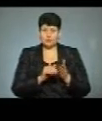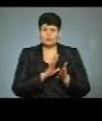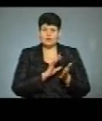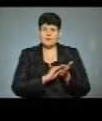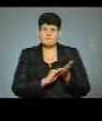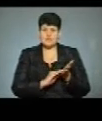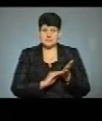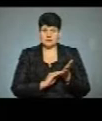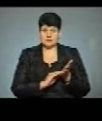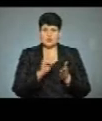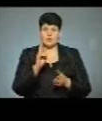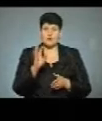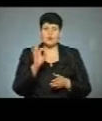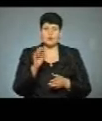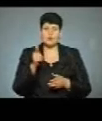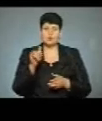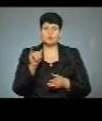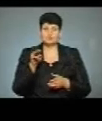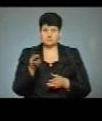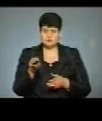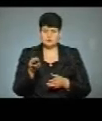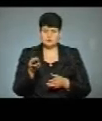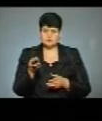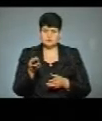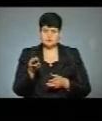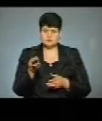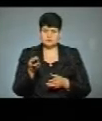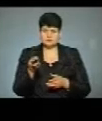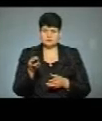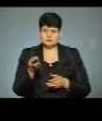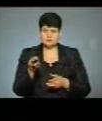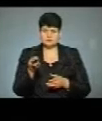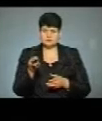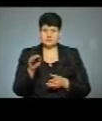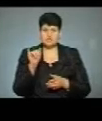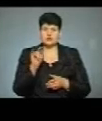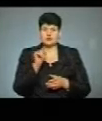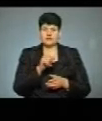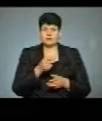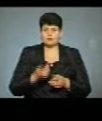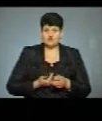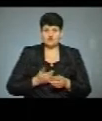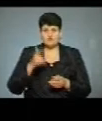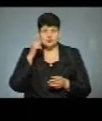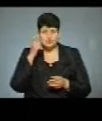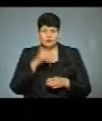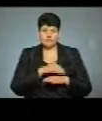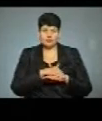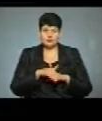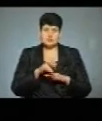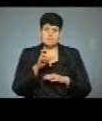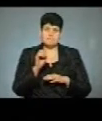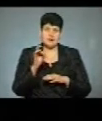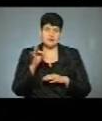написано Когут, прізвище, і що він проживає в Чорткові, десь по вулиці